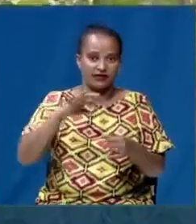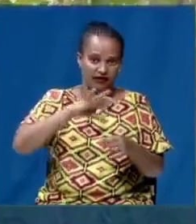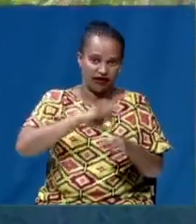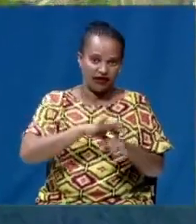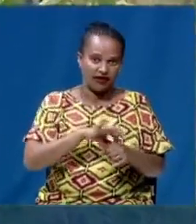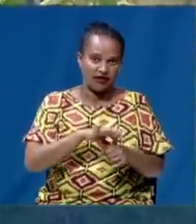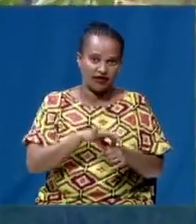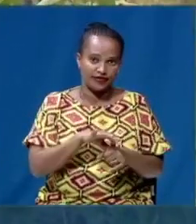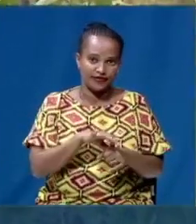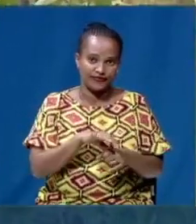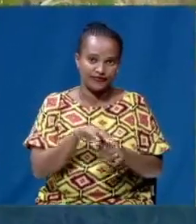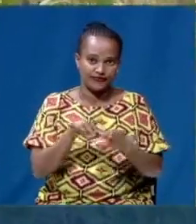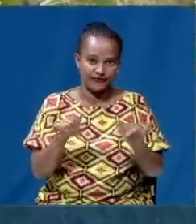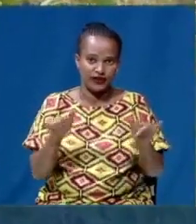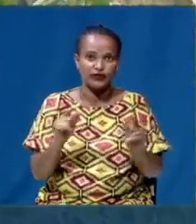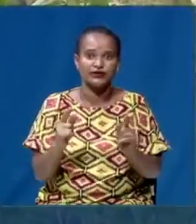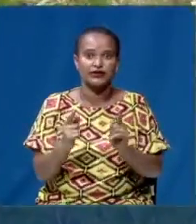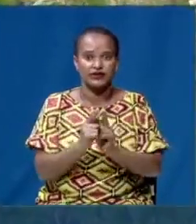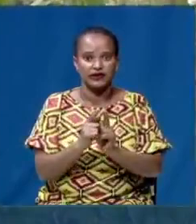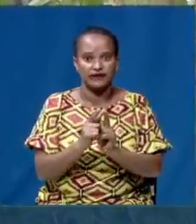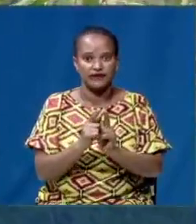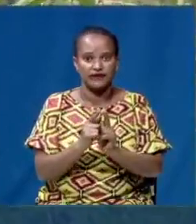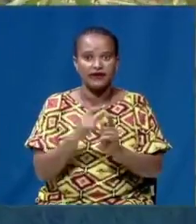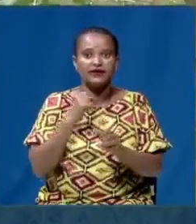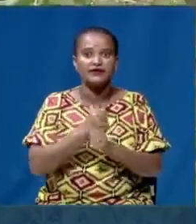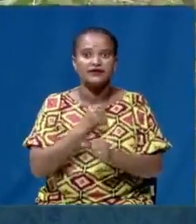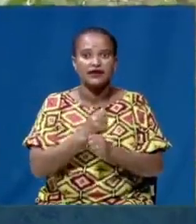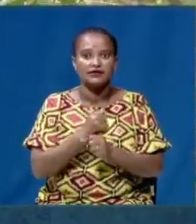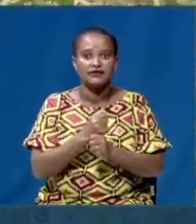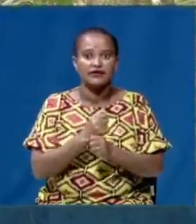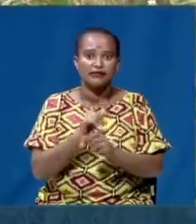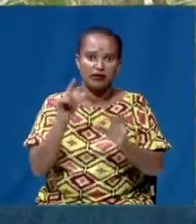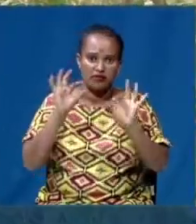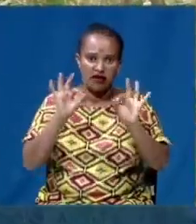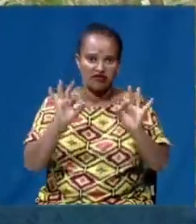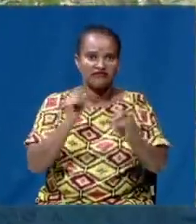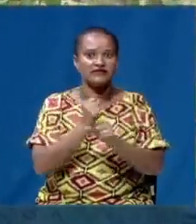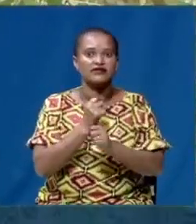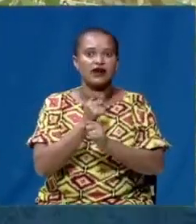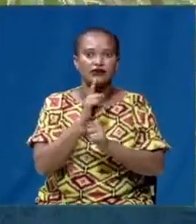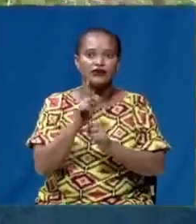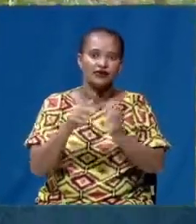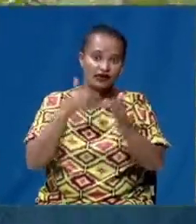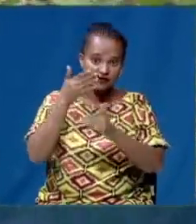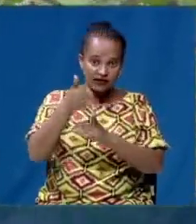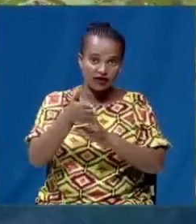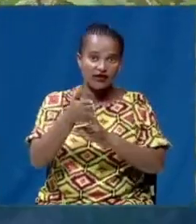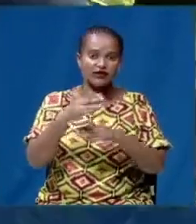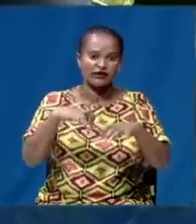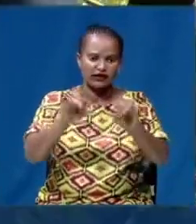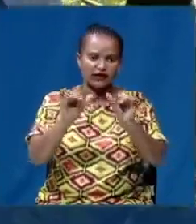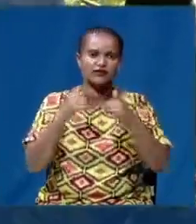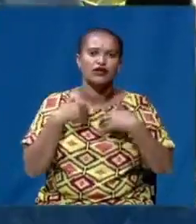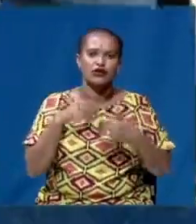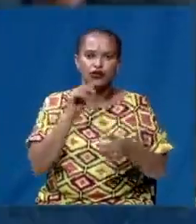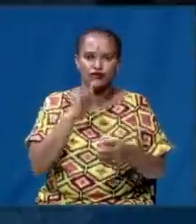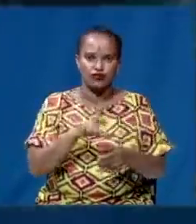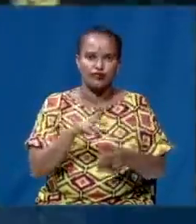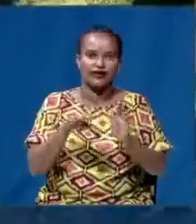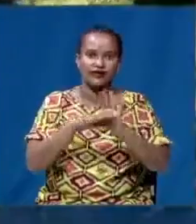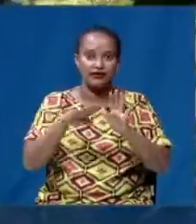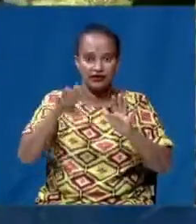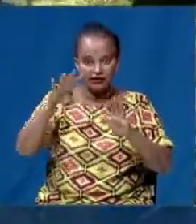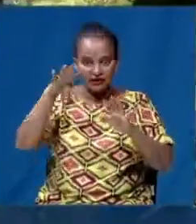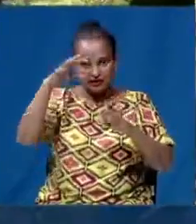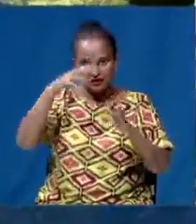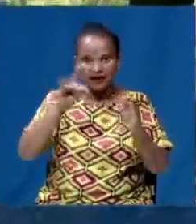ተኸላ ያው ንርከብ እቲ ስራሕ ዘሎ ስራሕ ብጣዕሚ ሓሪፍ ስራሕ እዩ። ንቐፃሉ ናብ ቀፃልነት ዘለዎ ስራሕ እዩ። ምክትል ከንቲባ